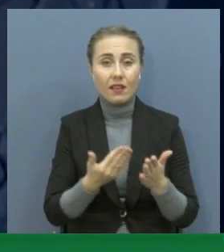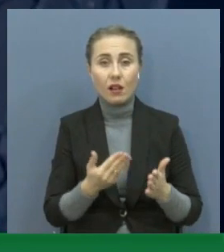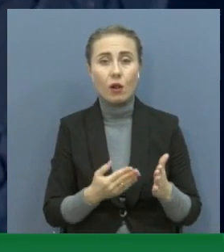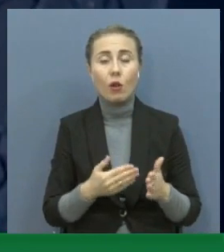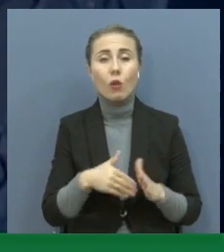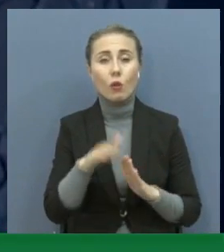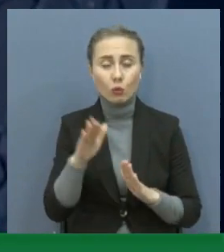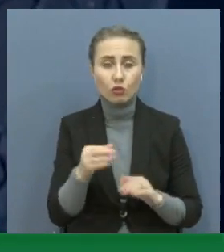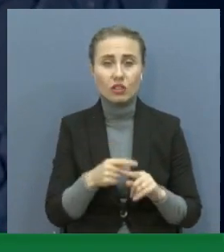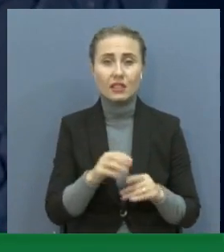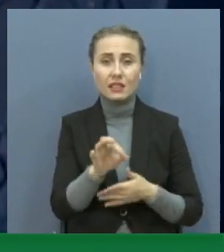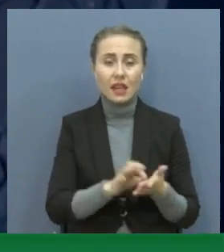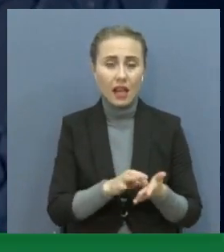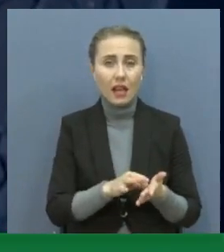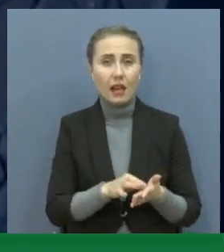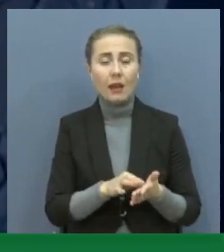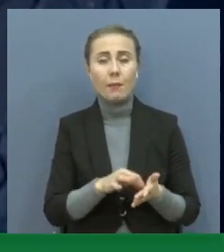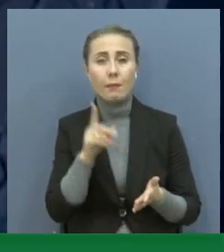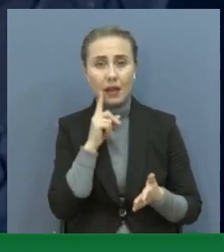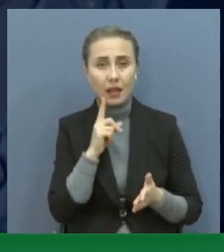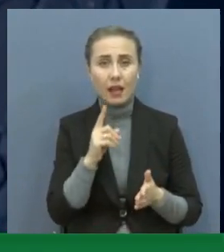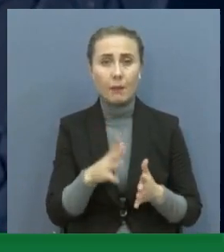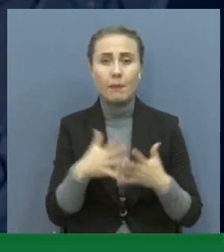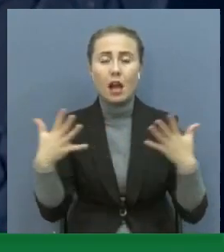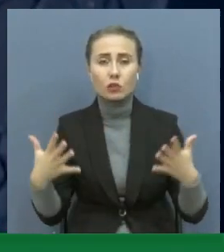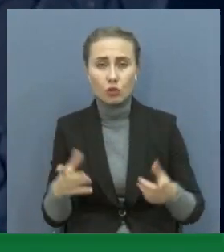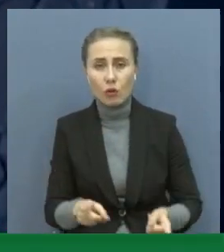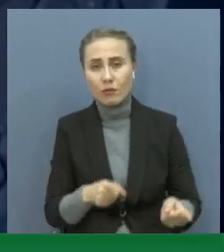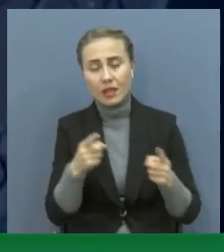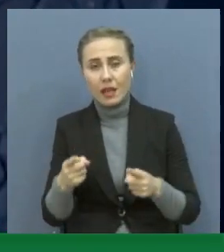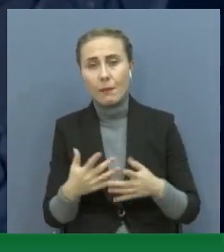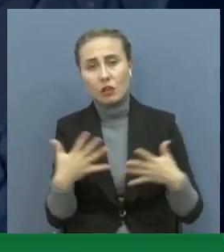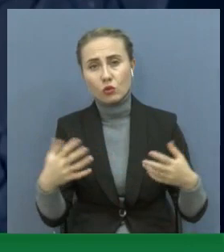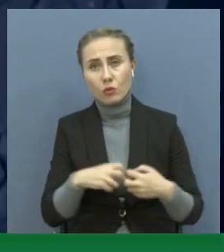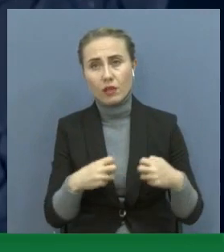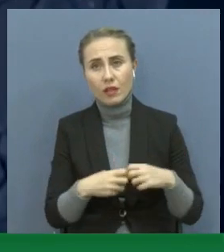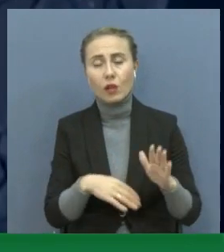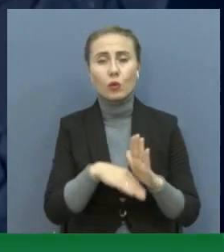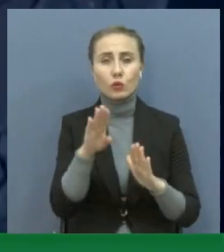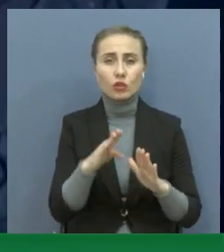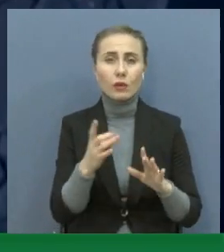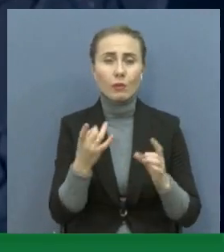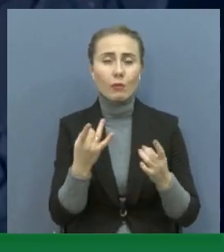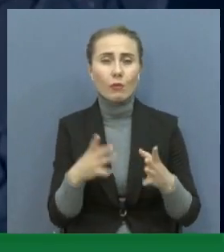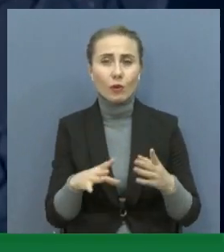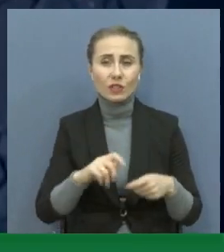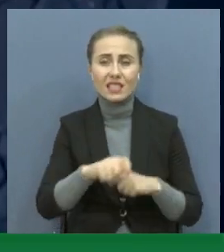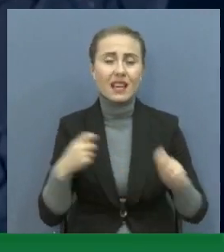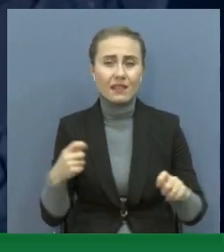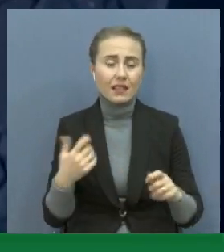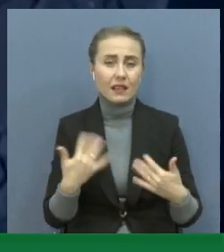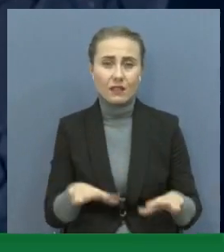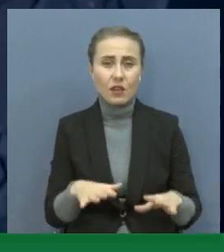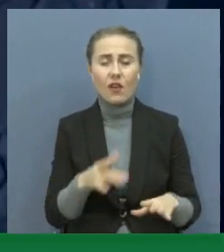сразу, пока она не переросло в большое что-то, большую проблему, лучше завязать. Хочется все